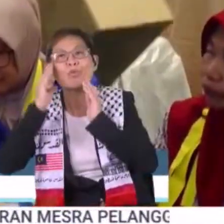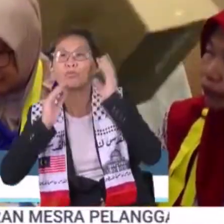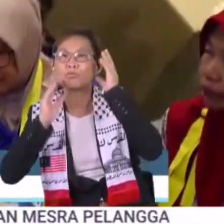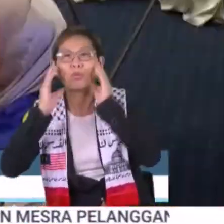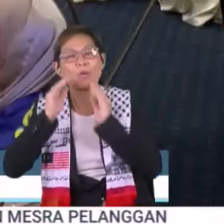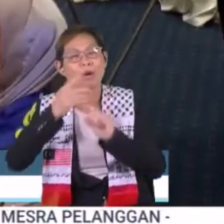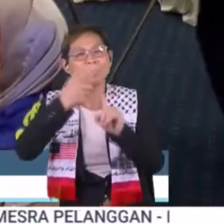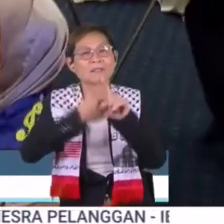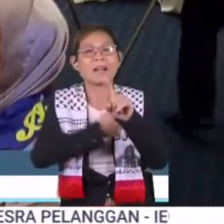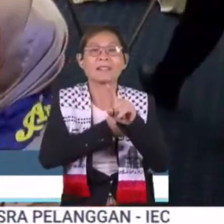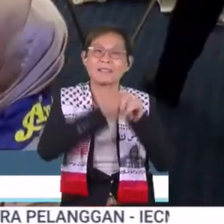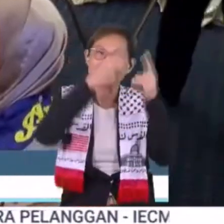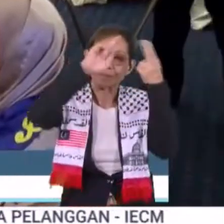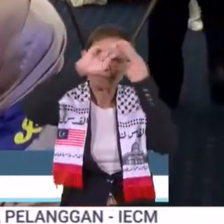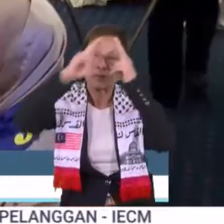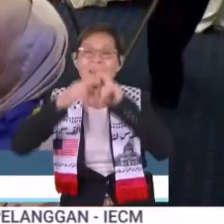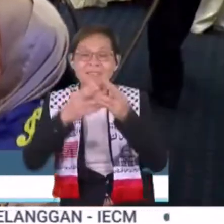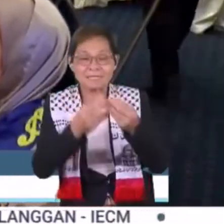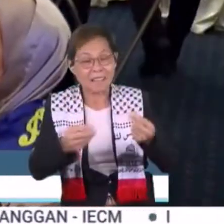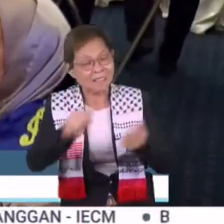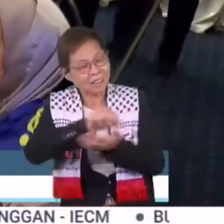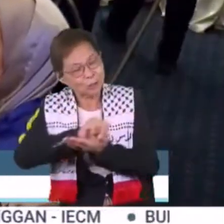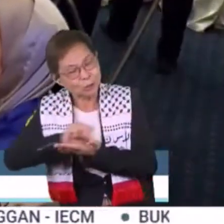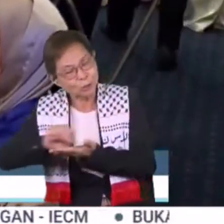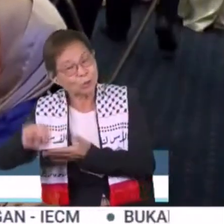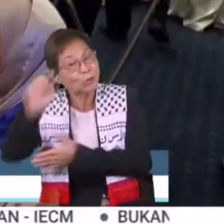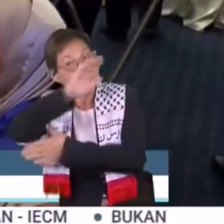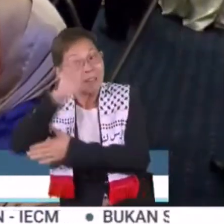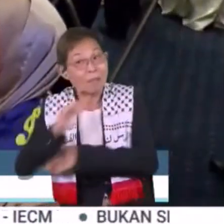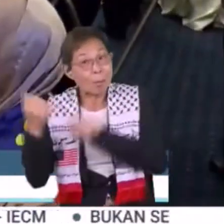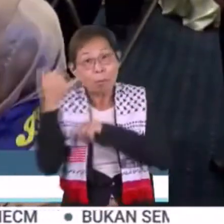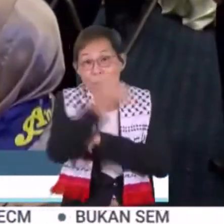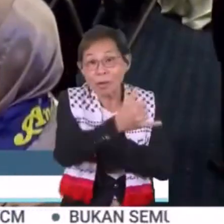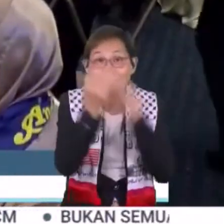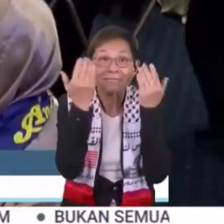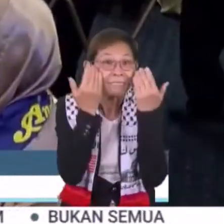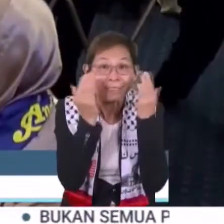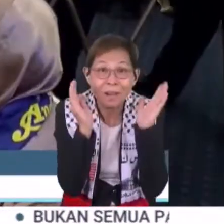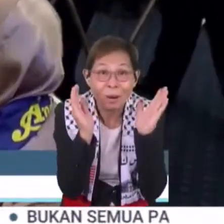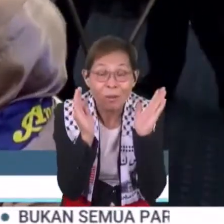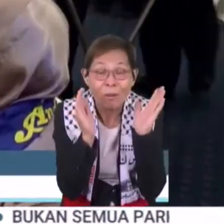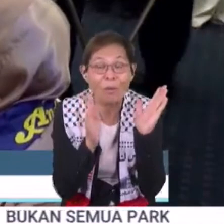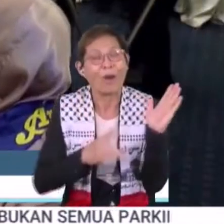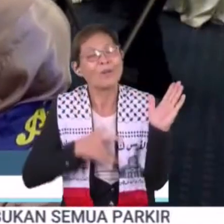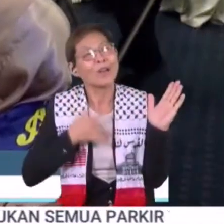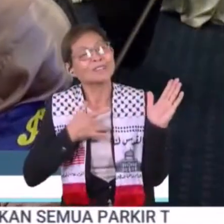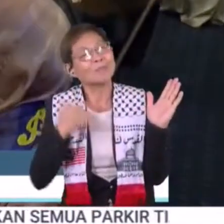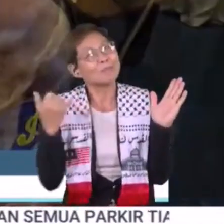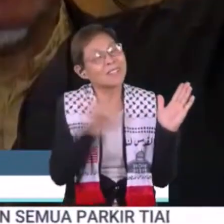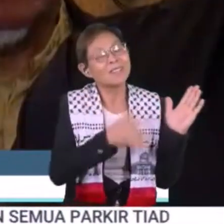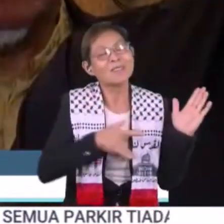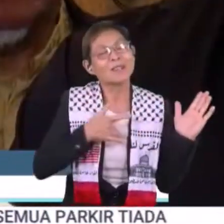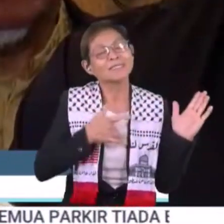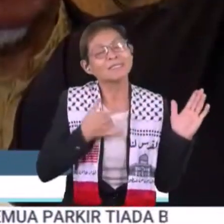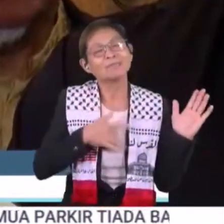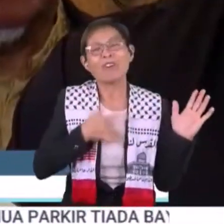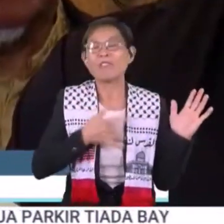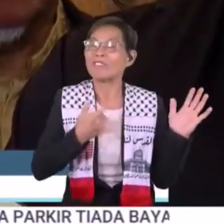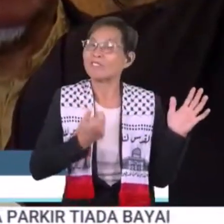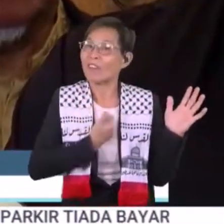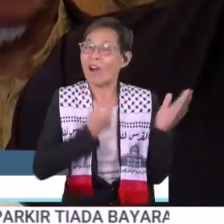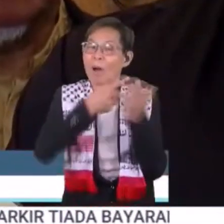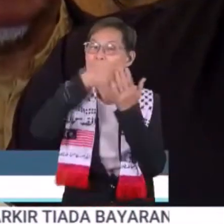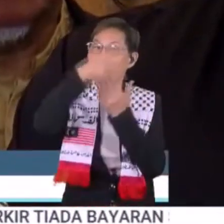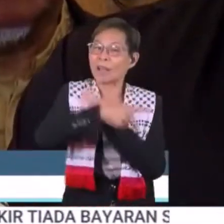dapat dari Tanah Suci. Jadi kalau tak pernah pergi memang tak mungkin tahu kan? Dia mesti merasa sendiri. Jadi dalam